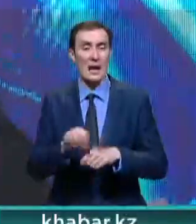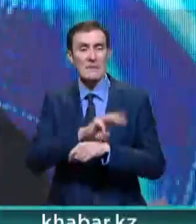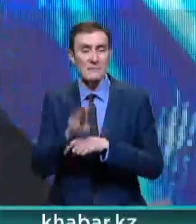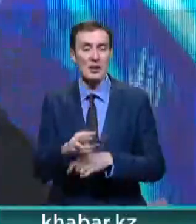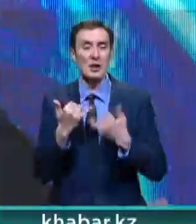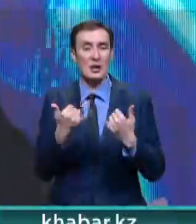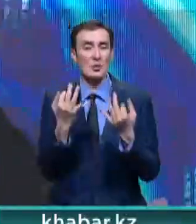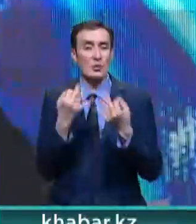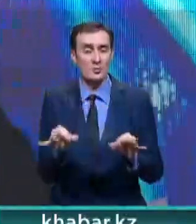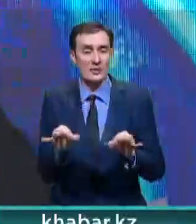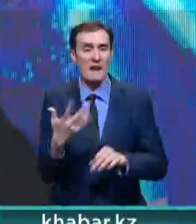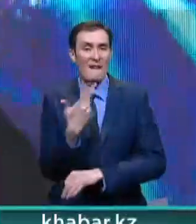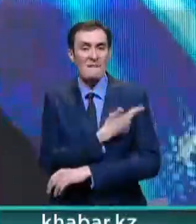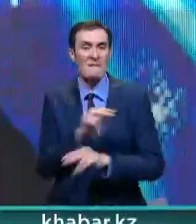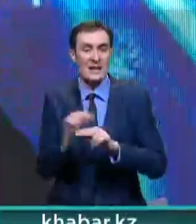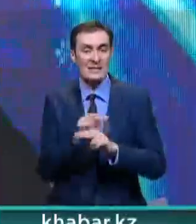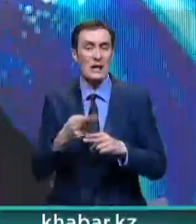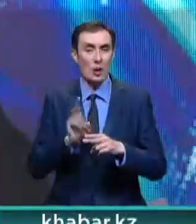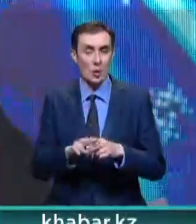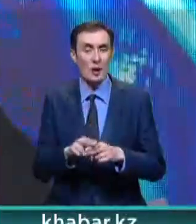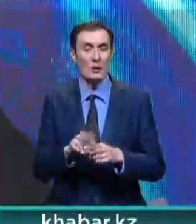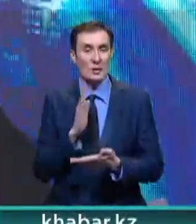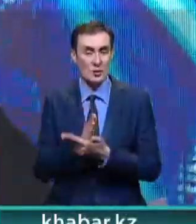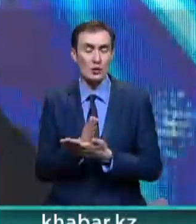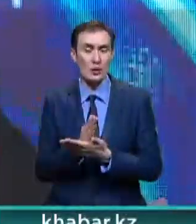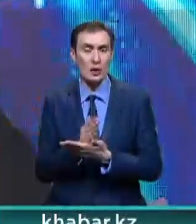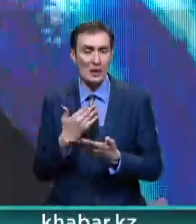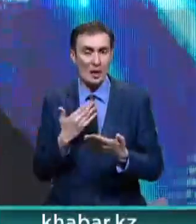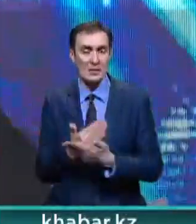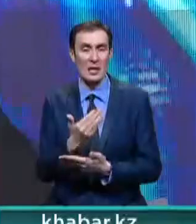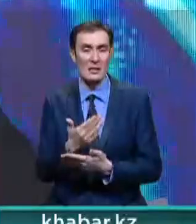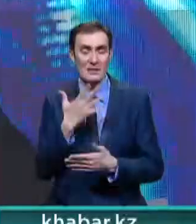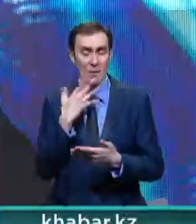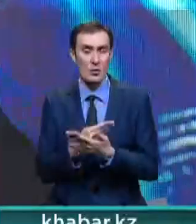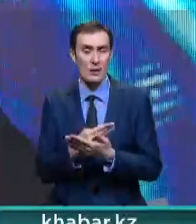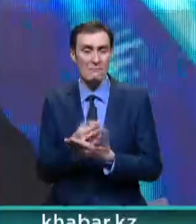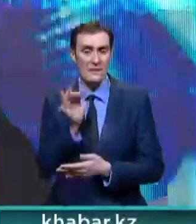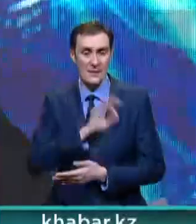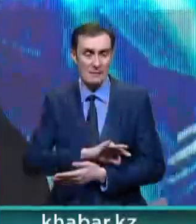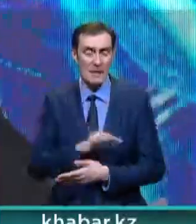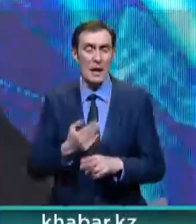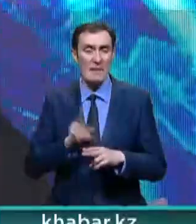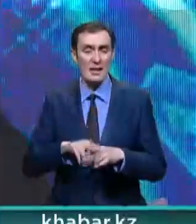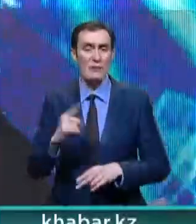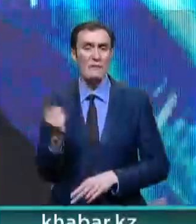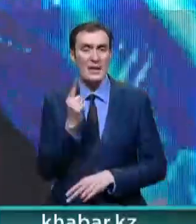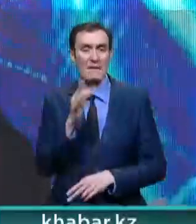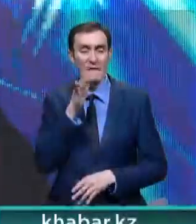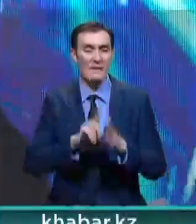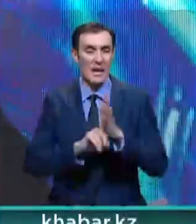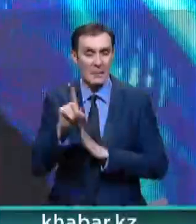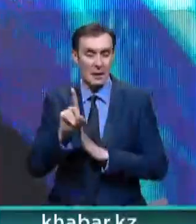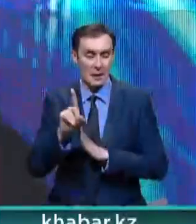обеспечить доступность вакцины, которая доказала свою, опять же, скажем, безопасность и эффективность. Поэтому на первое время